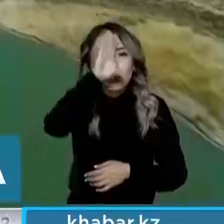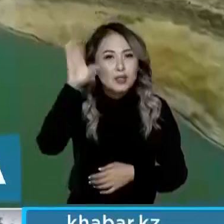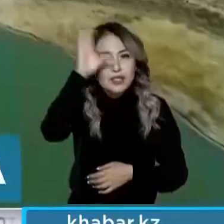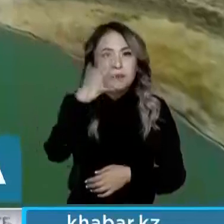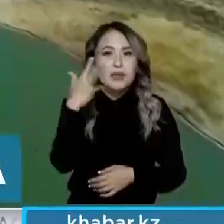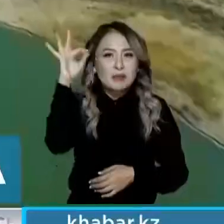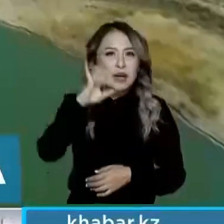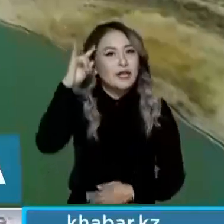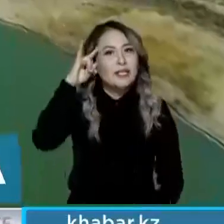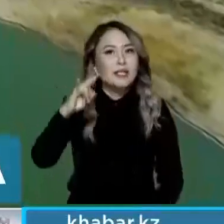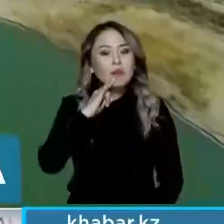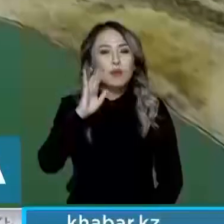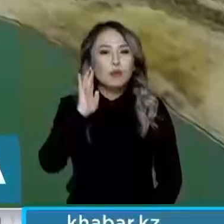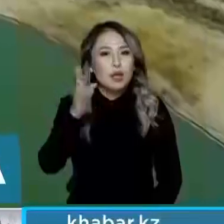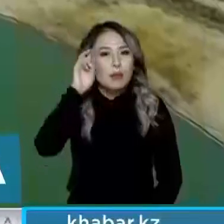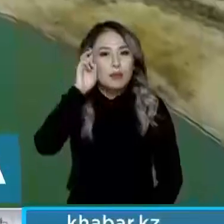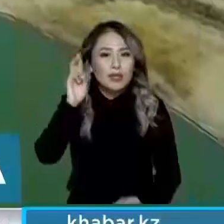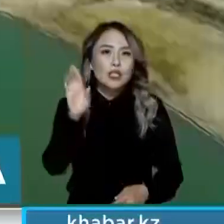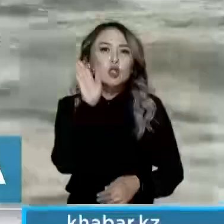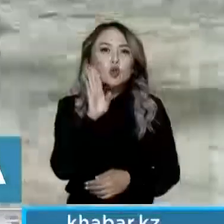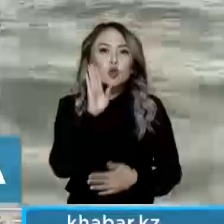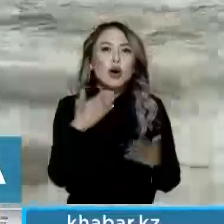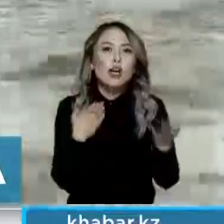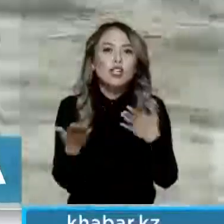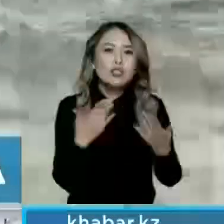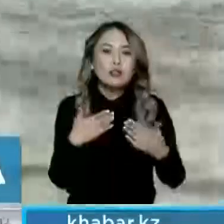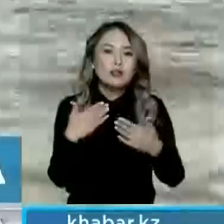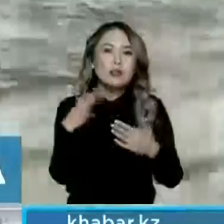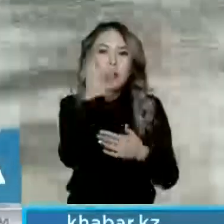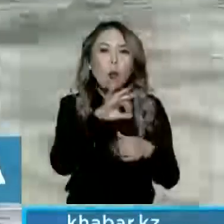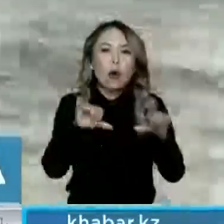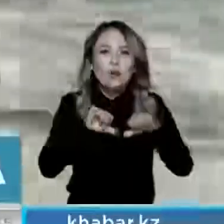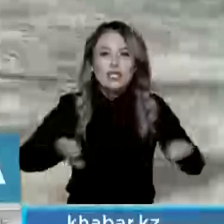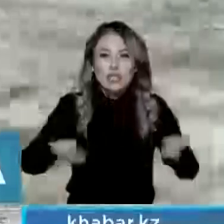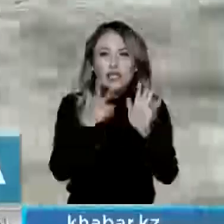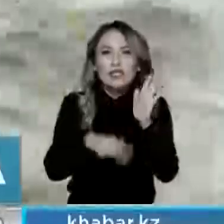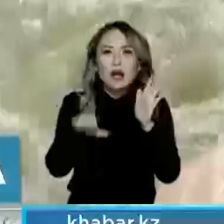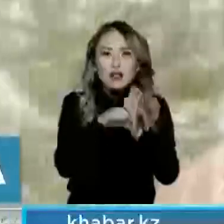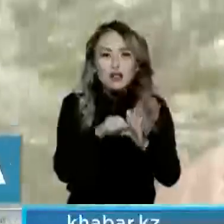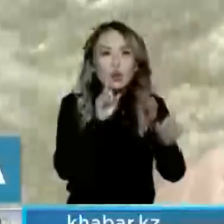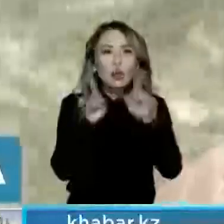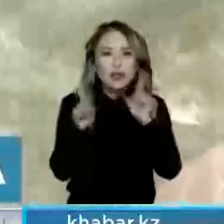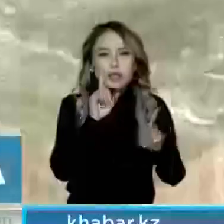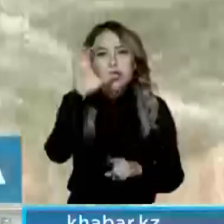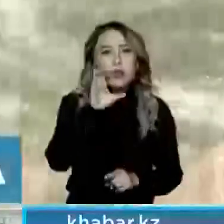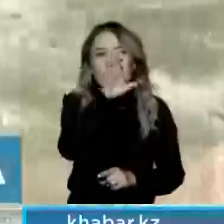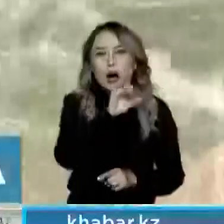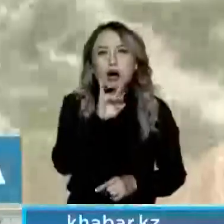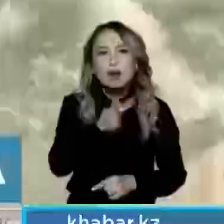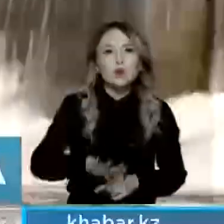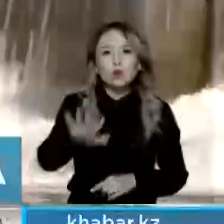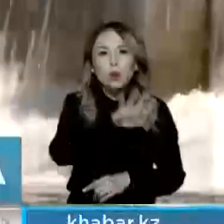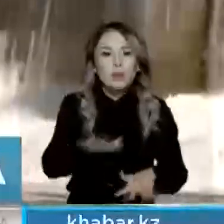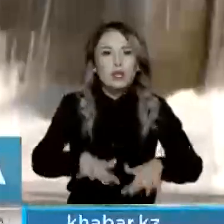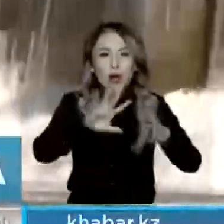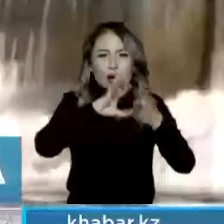және 5% Қазақстанда қалыптасады. Мемлекетаралық су шаруашылығы комиссиясының 86-шы отырысында солтүстік аралға бөлінетін